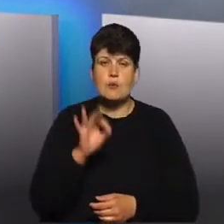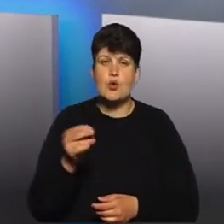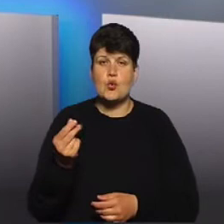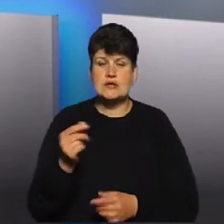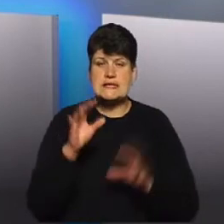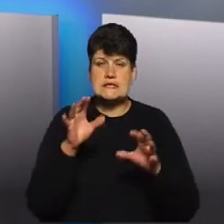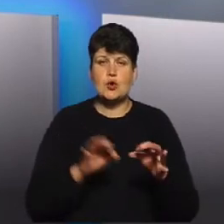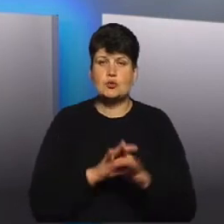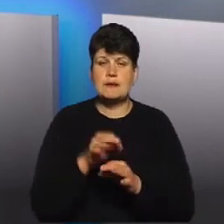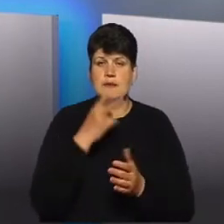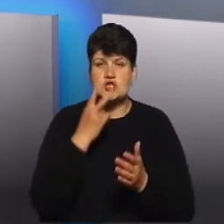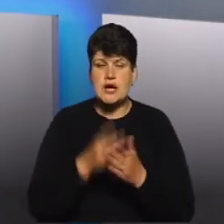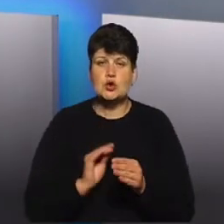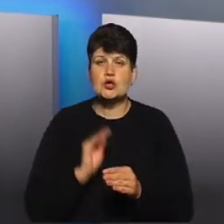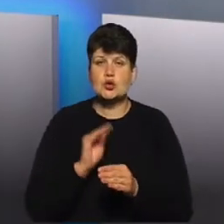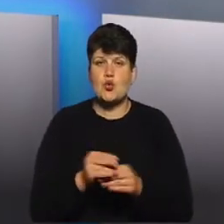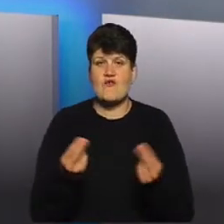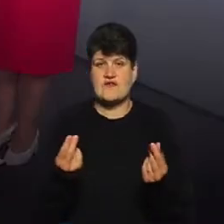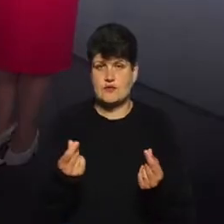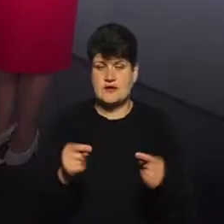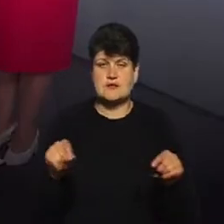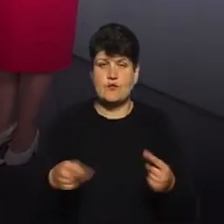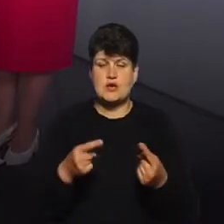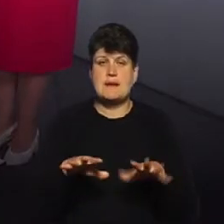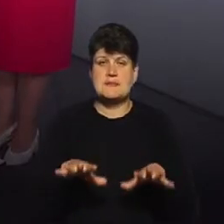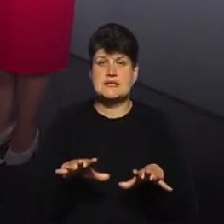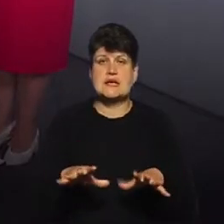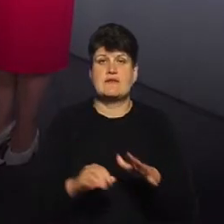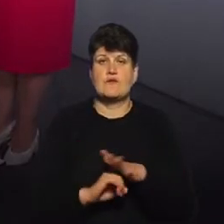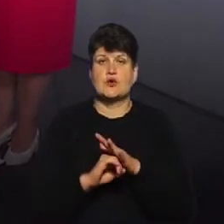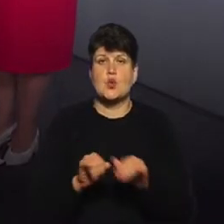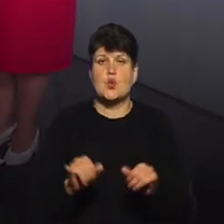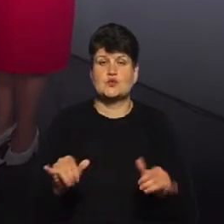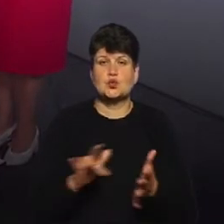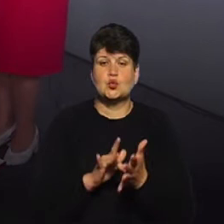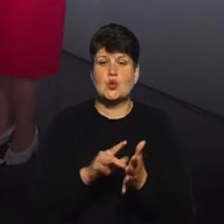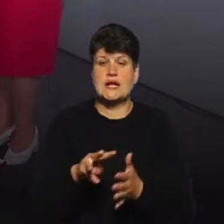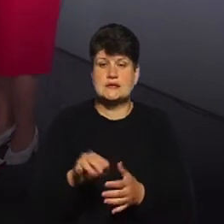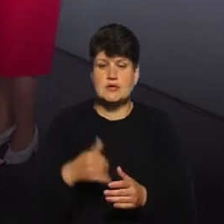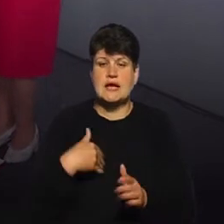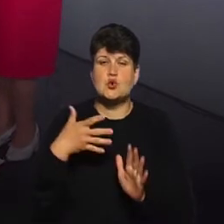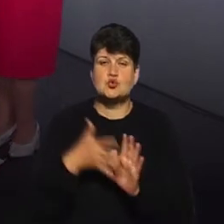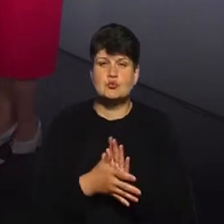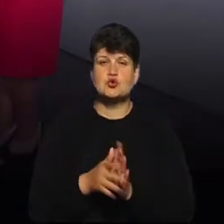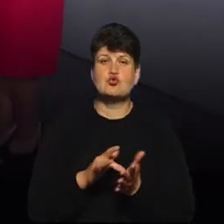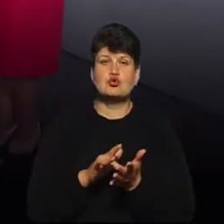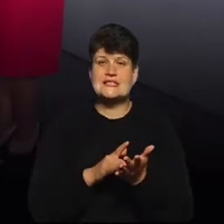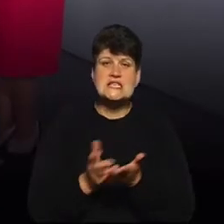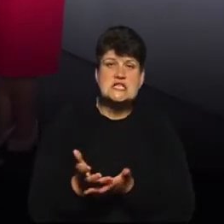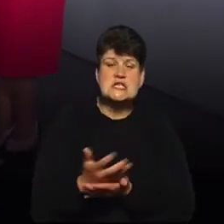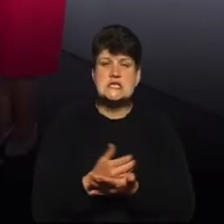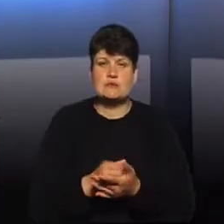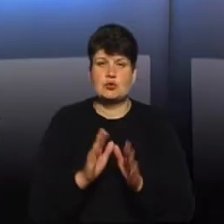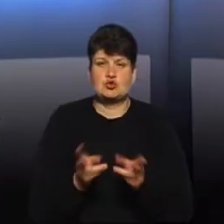фінансування створення місцевих фондів розвитку туризму. Я так розумію, що туристичні збори, які мають збиратися, повністю будуть залишатися на